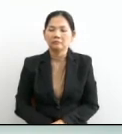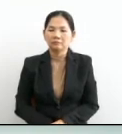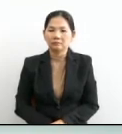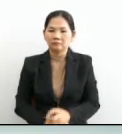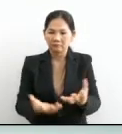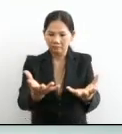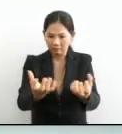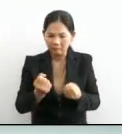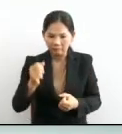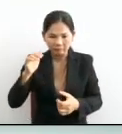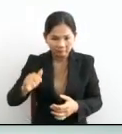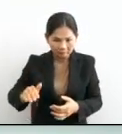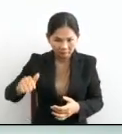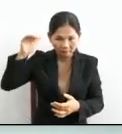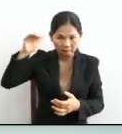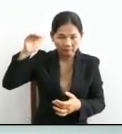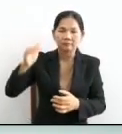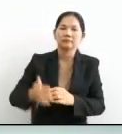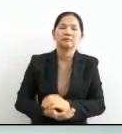ម្រូវការខ្ព